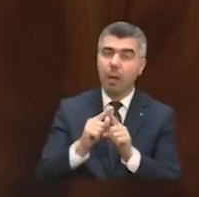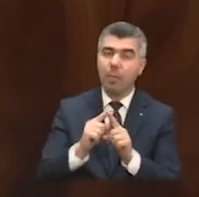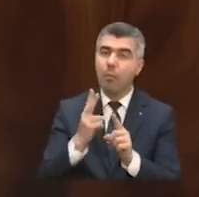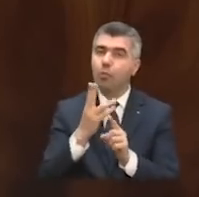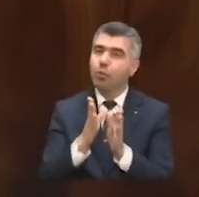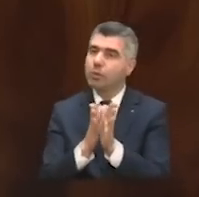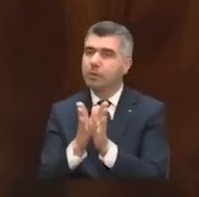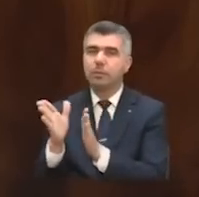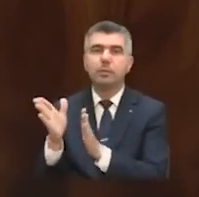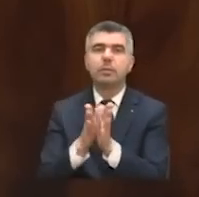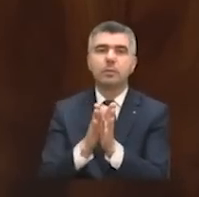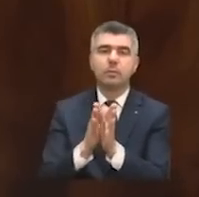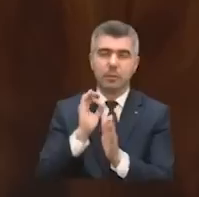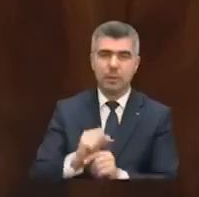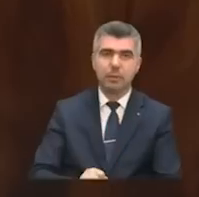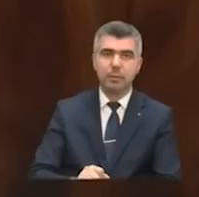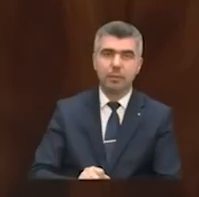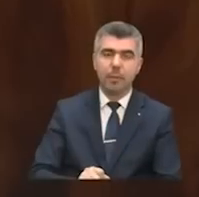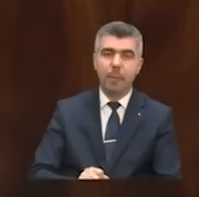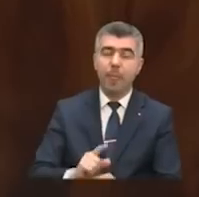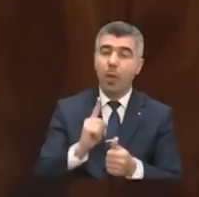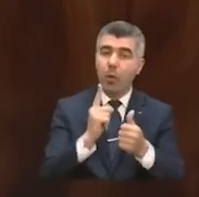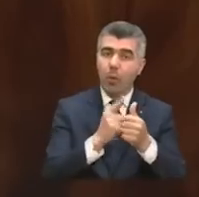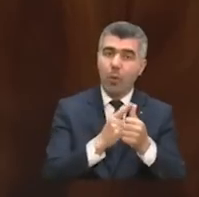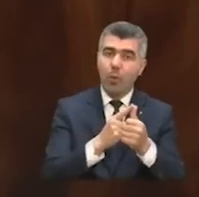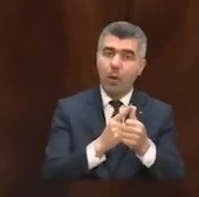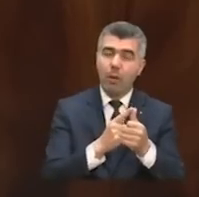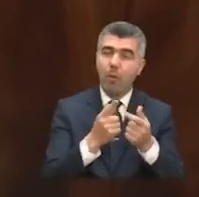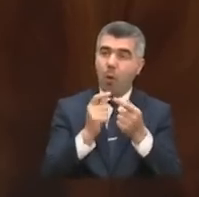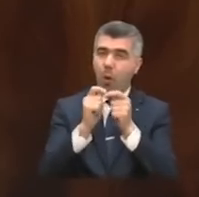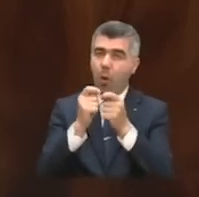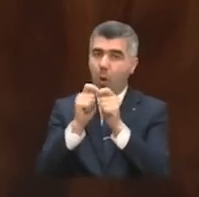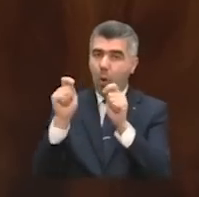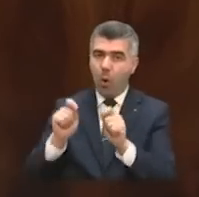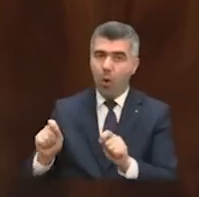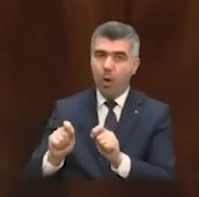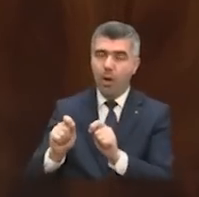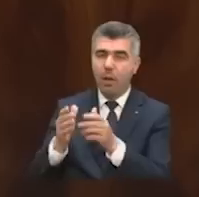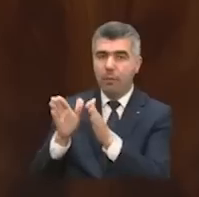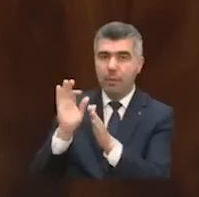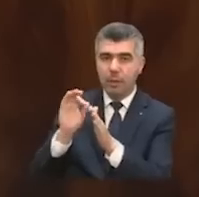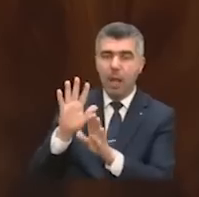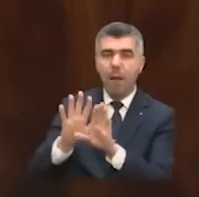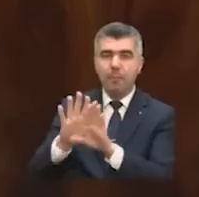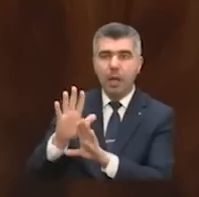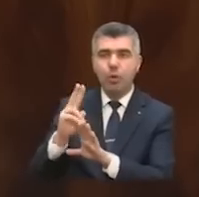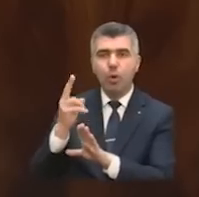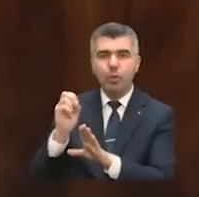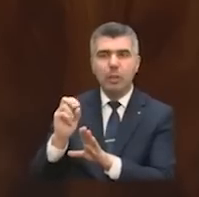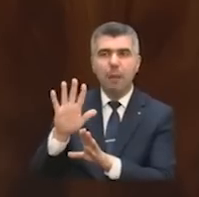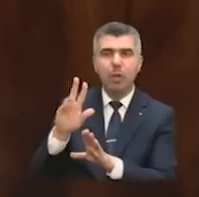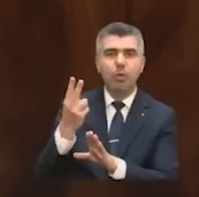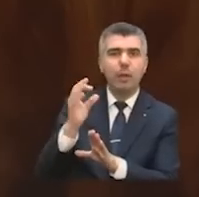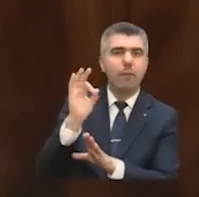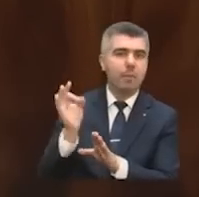جوج أولا التعزيز ديال داك المفتوح باش يدوز إن شاء الله ال 15% ل 20% ولا